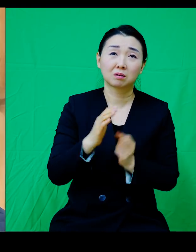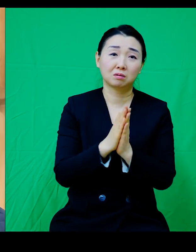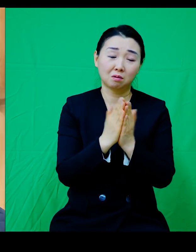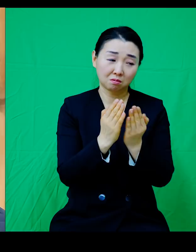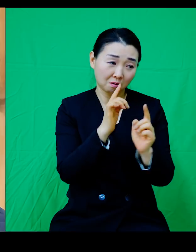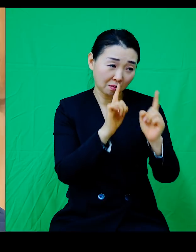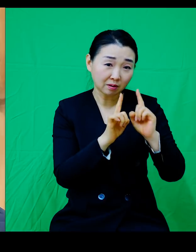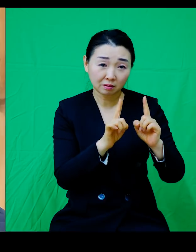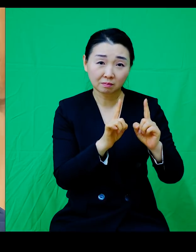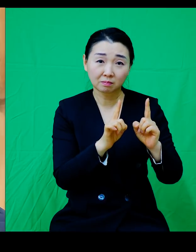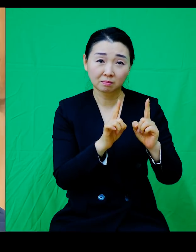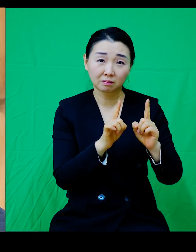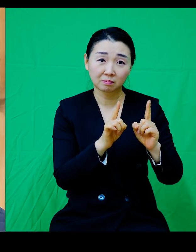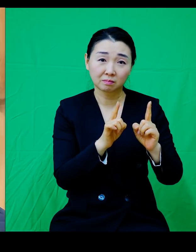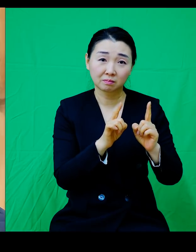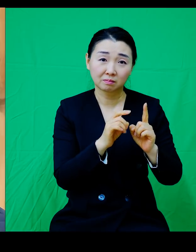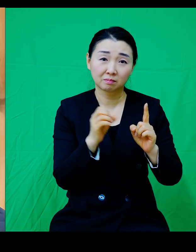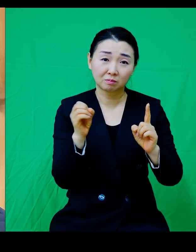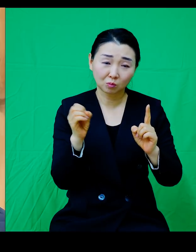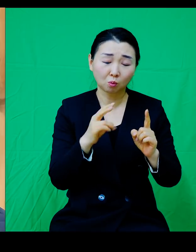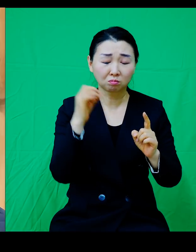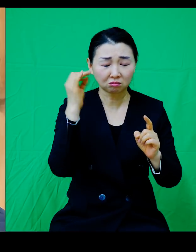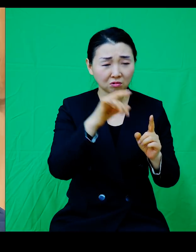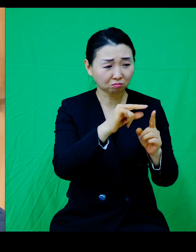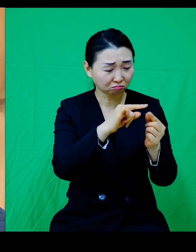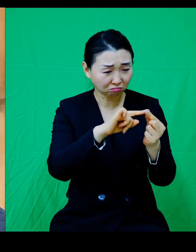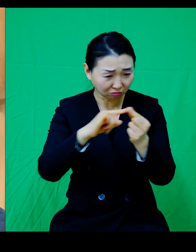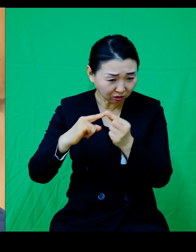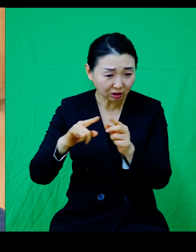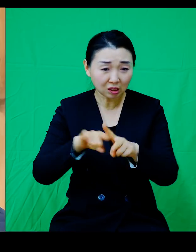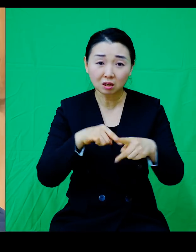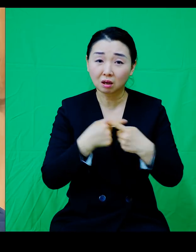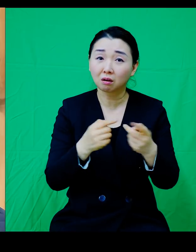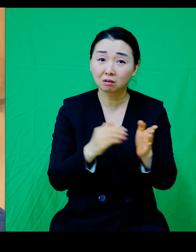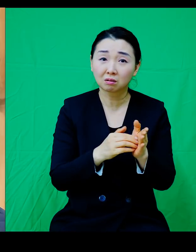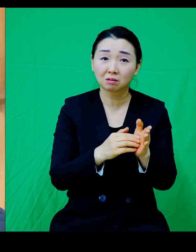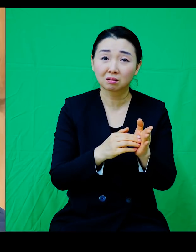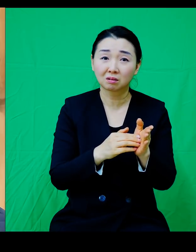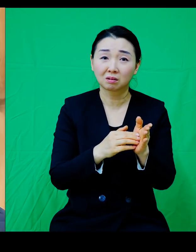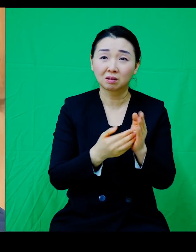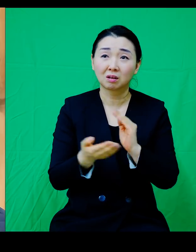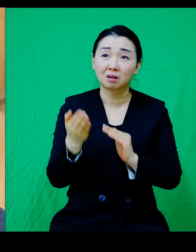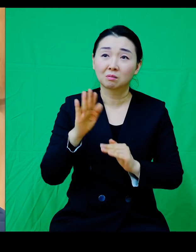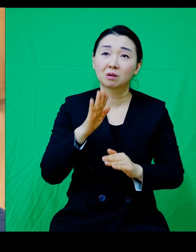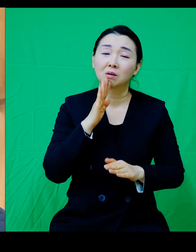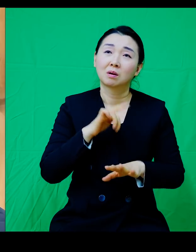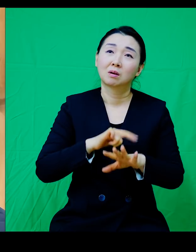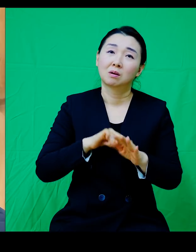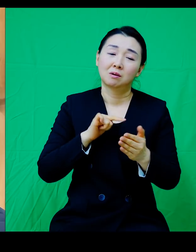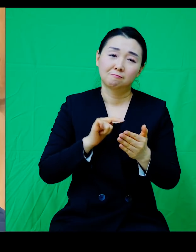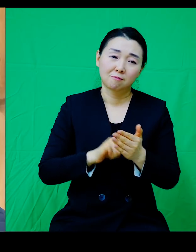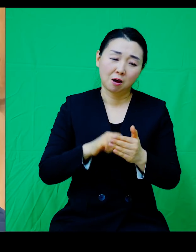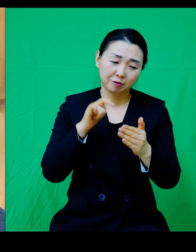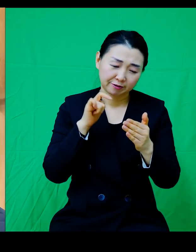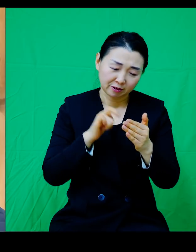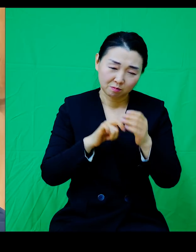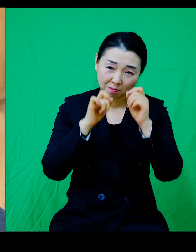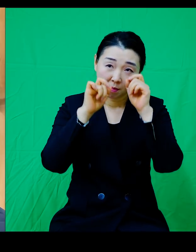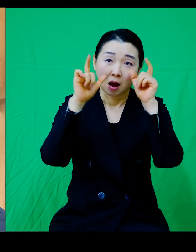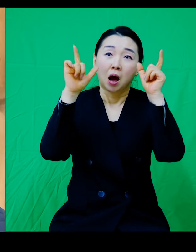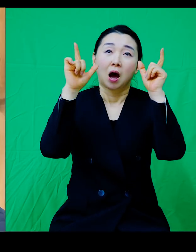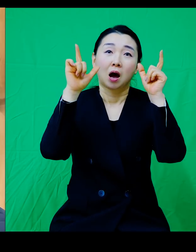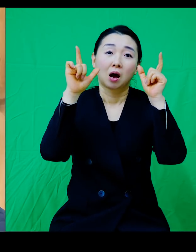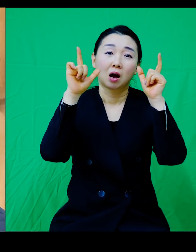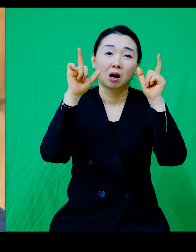그냥 성경책 말씀이랑 그냥 텍스트로만 이해됐던 게 마음으로 정말